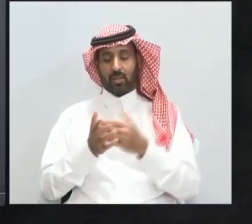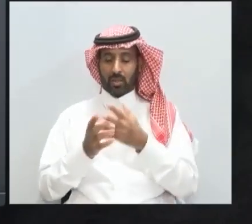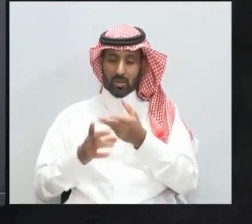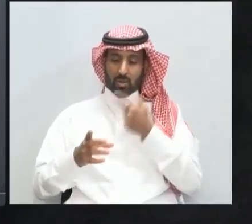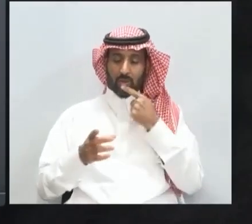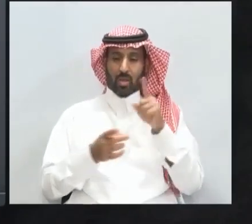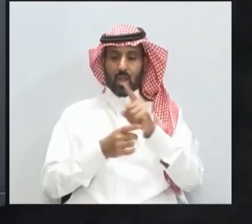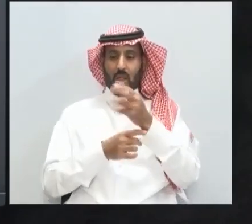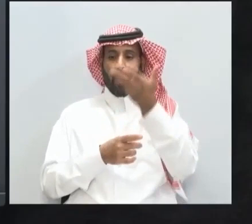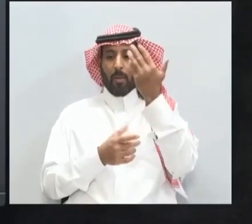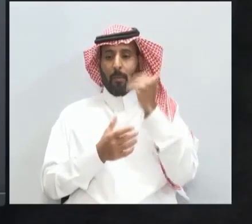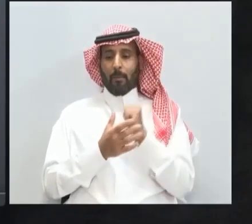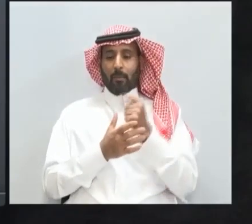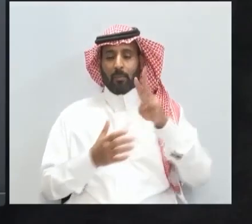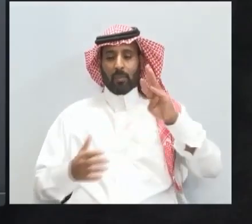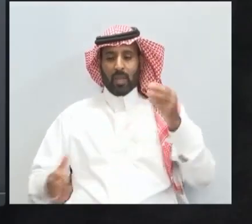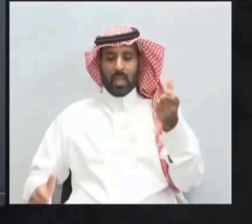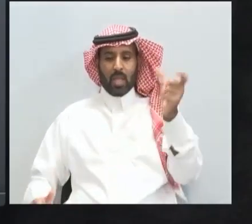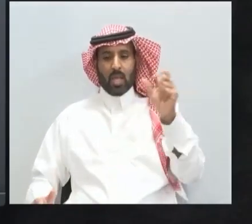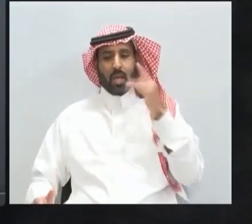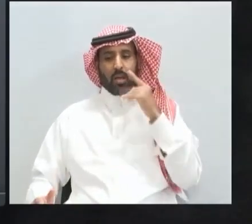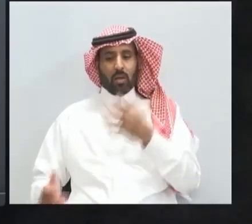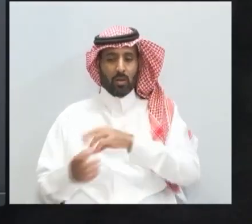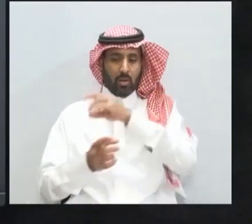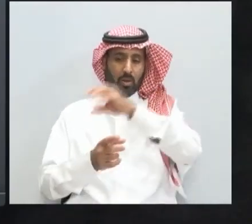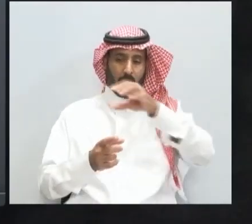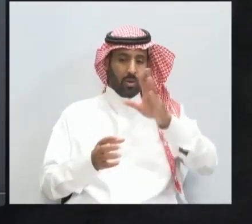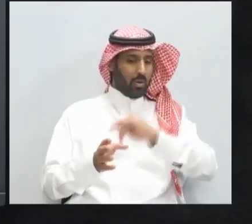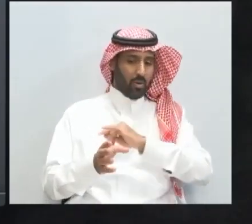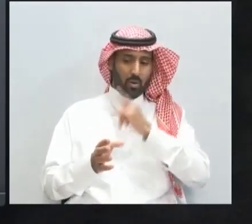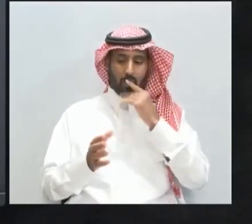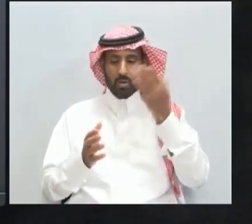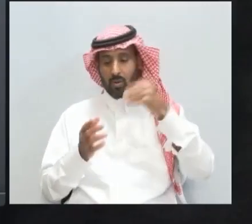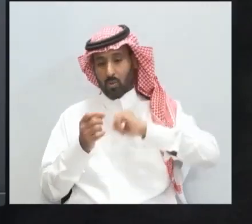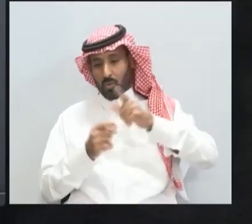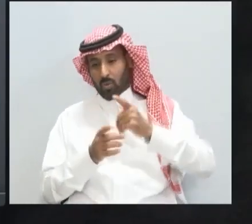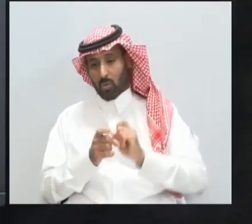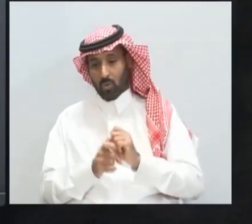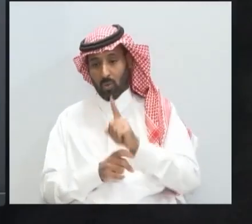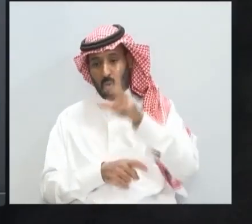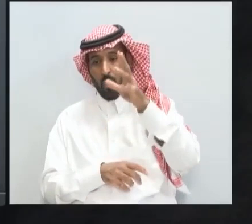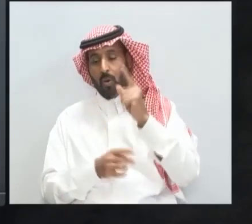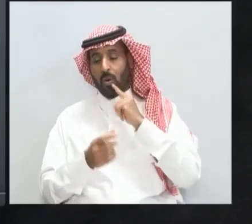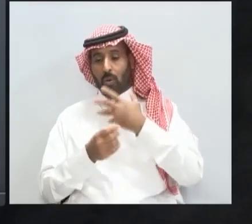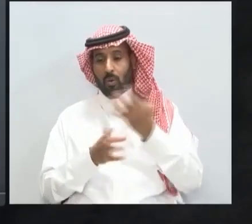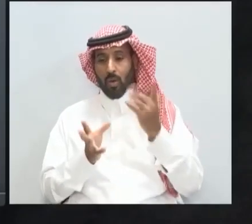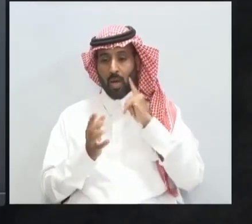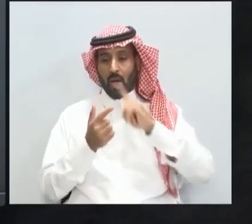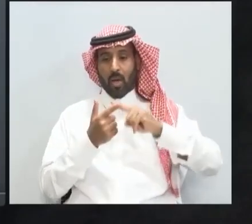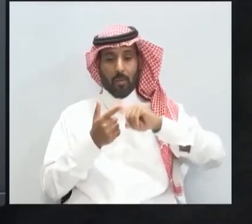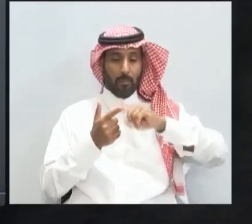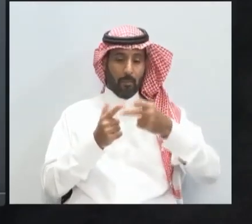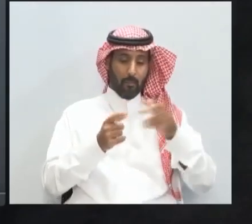لثاني اكسيد الكربون وذكرنا ان ثاني اكسيد الكربون لا ينتقل لمراحل التاليه يخرج مباشره كذلك ظهر معنا